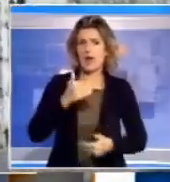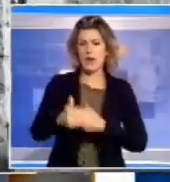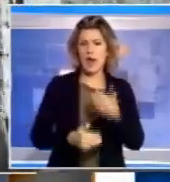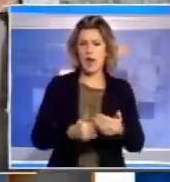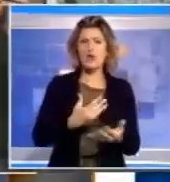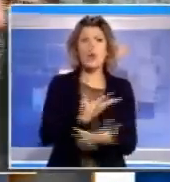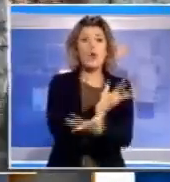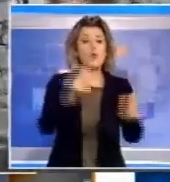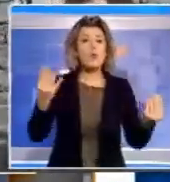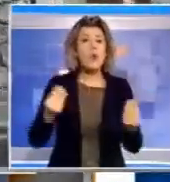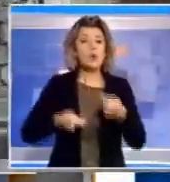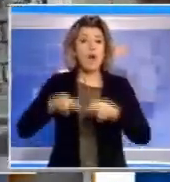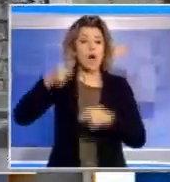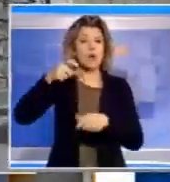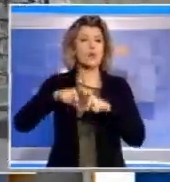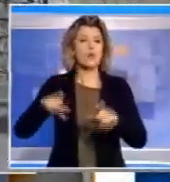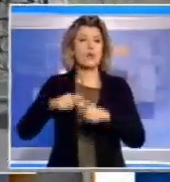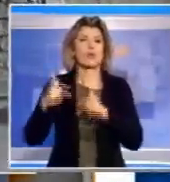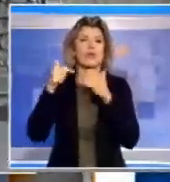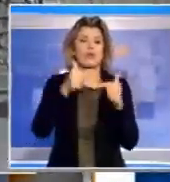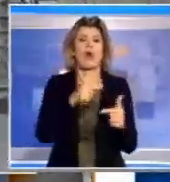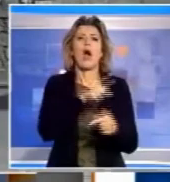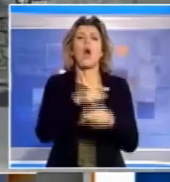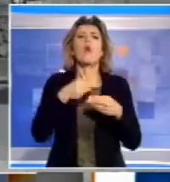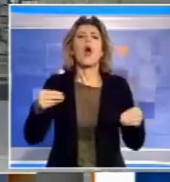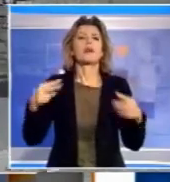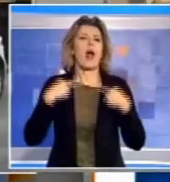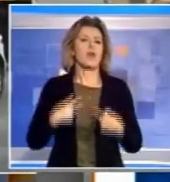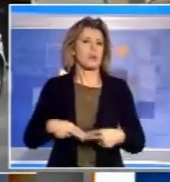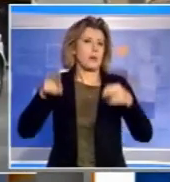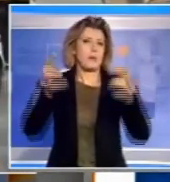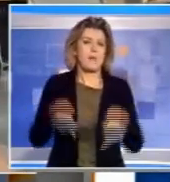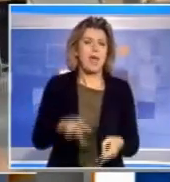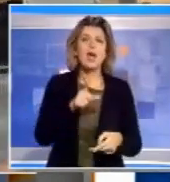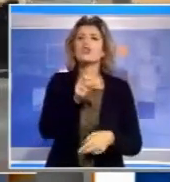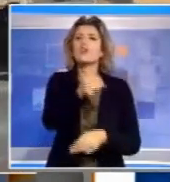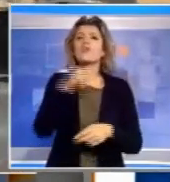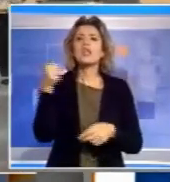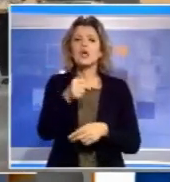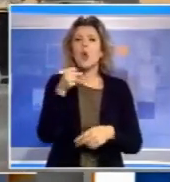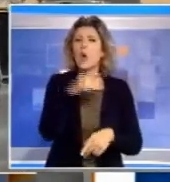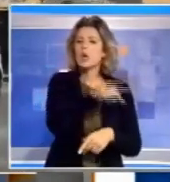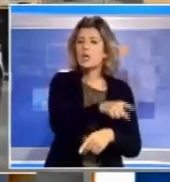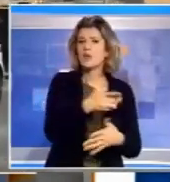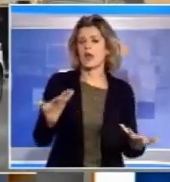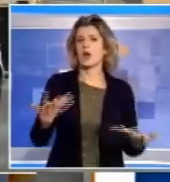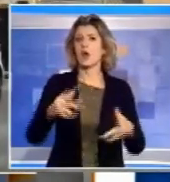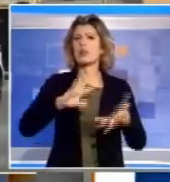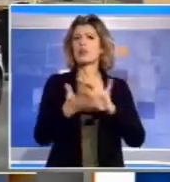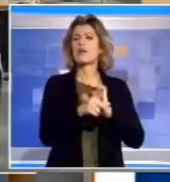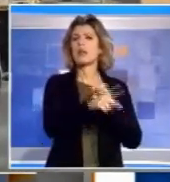hanno già determinato ulteriori peggioramenti della qualità della vita bisogna tenere il frigo acceso Quasi quasi è un lusso